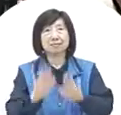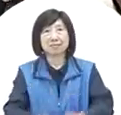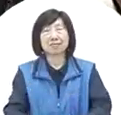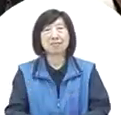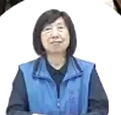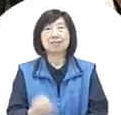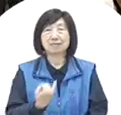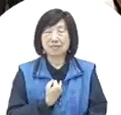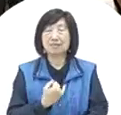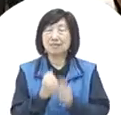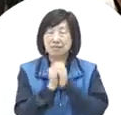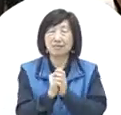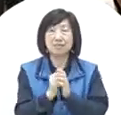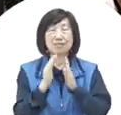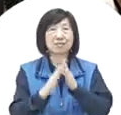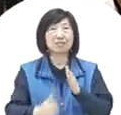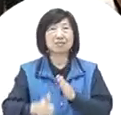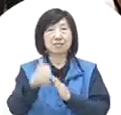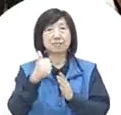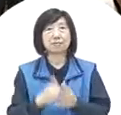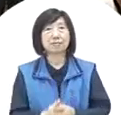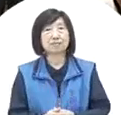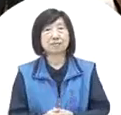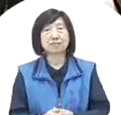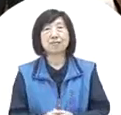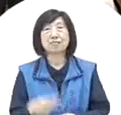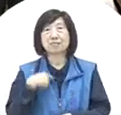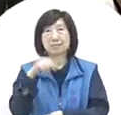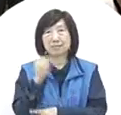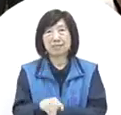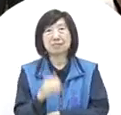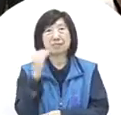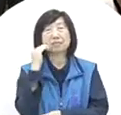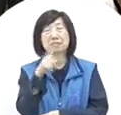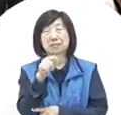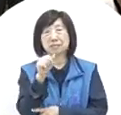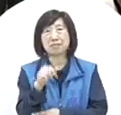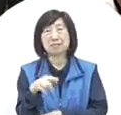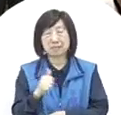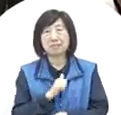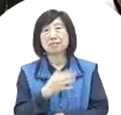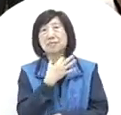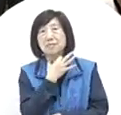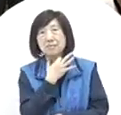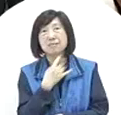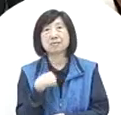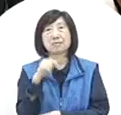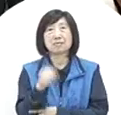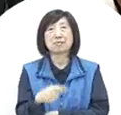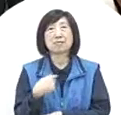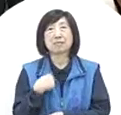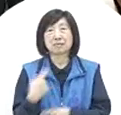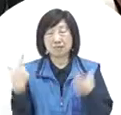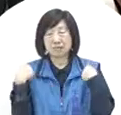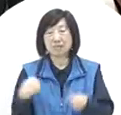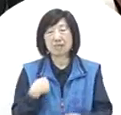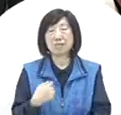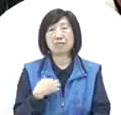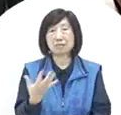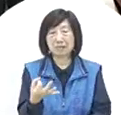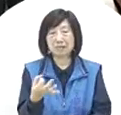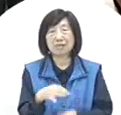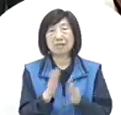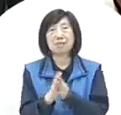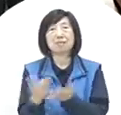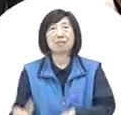的拜托市长，然后呢还愿意说，如果你真的不行，我把我的配额款今年的建议款